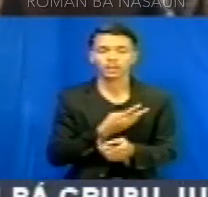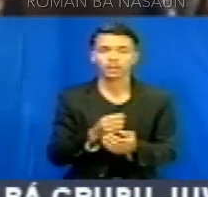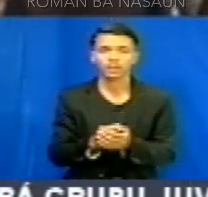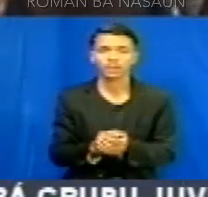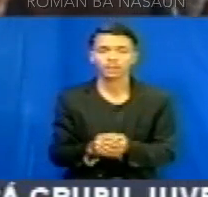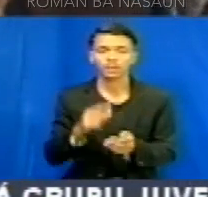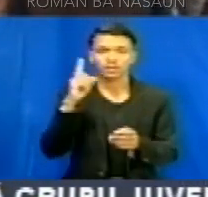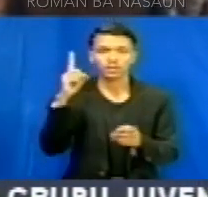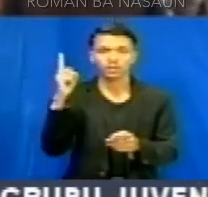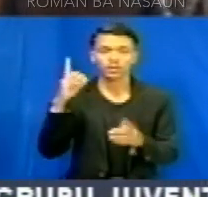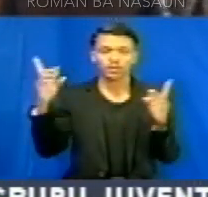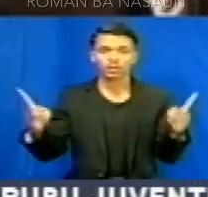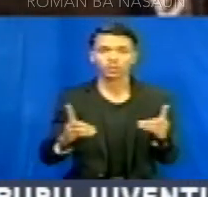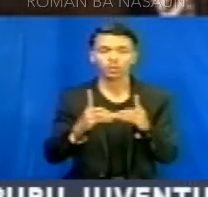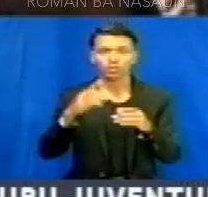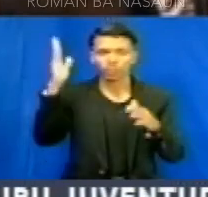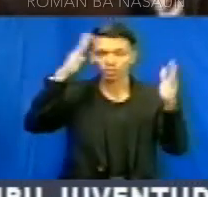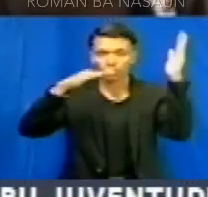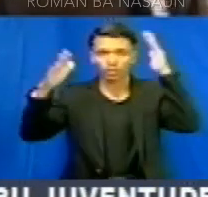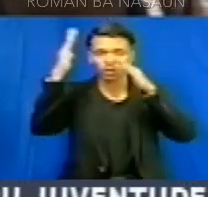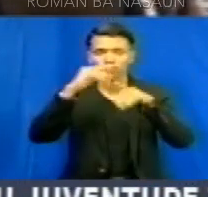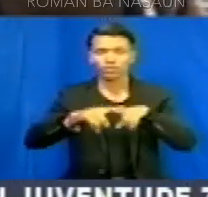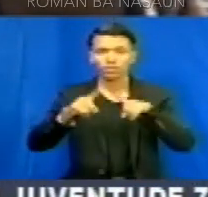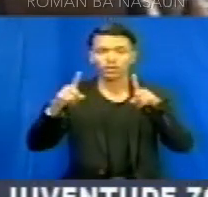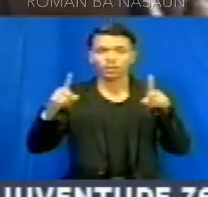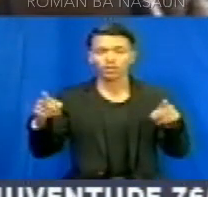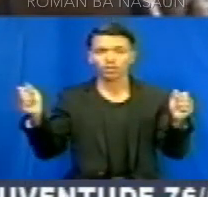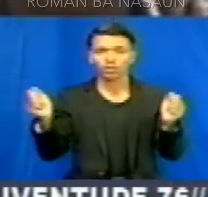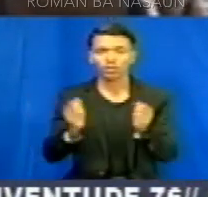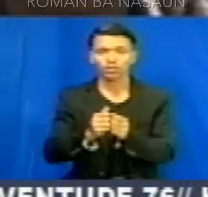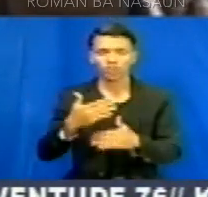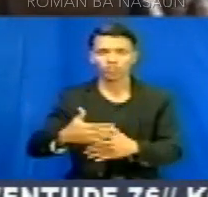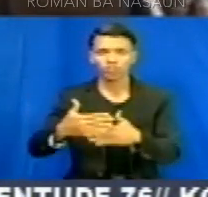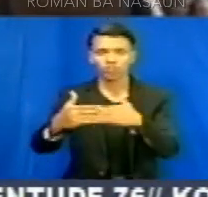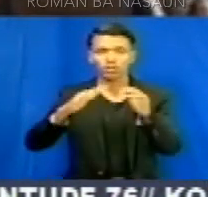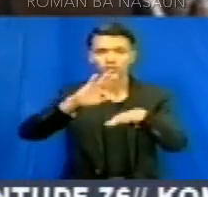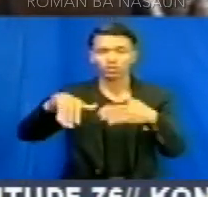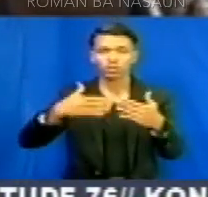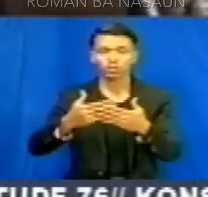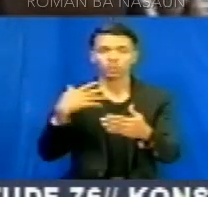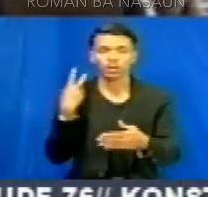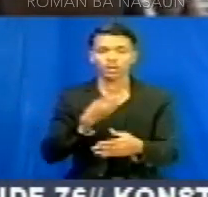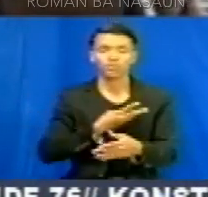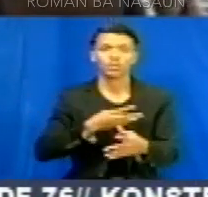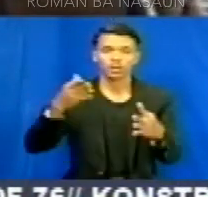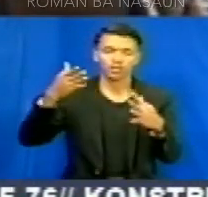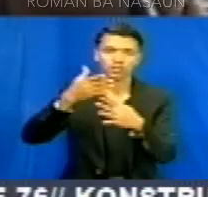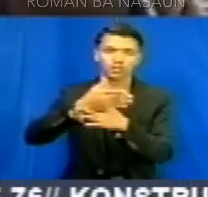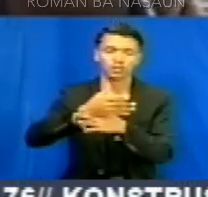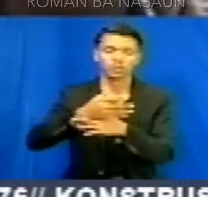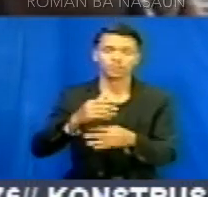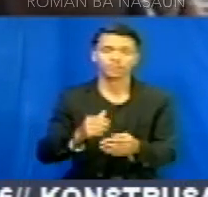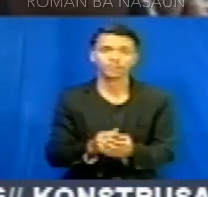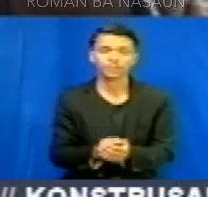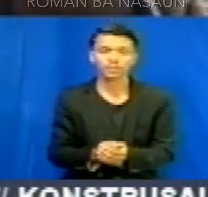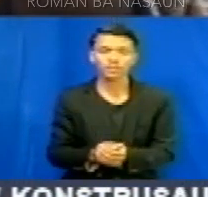objetivo sempre hasuru desafios. Mai be honi nia prosesu tomak ami mos ultrapasse si tusan balu ke la merece